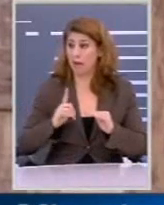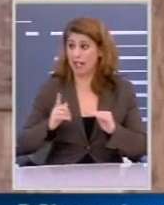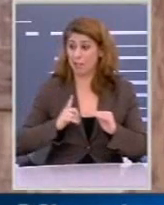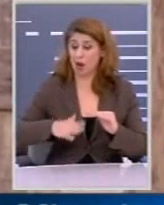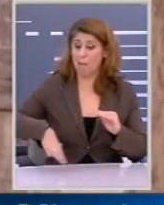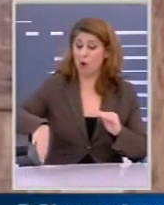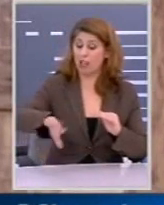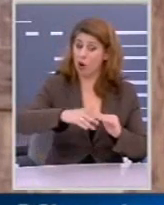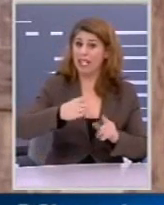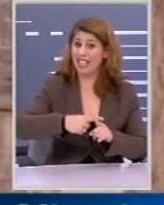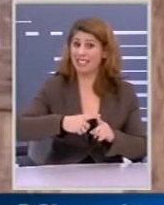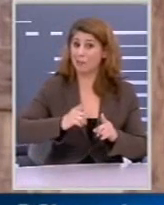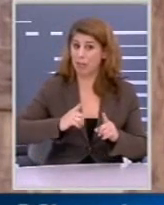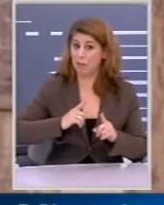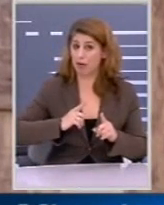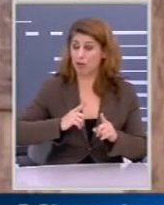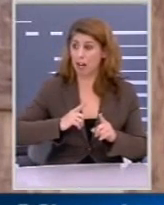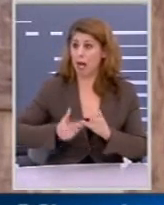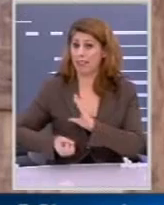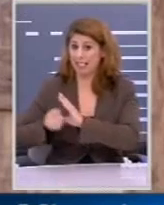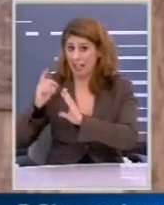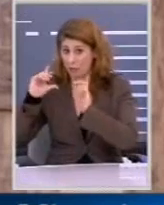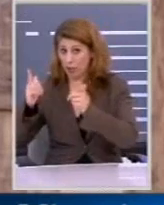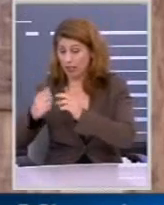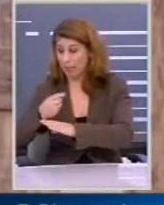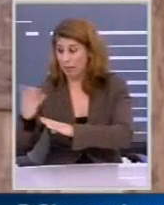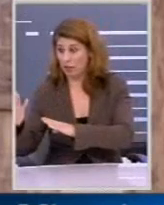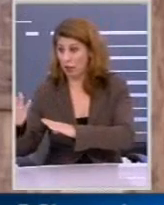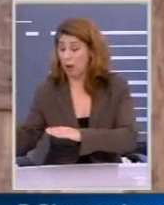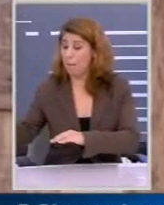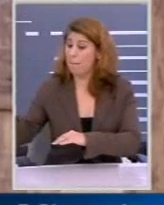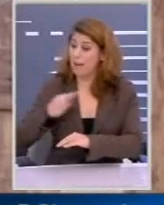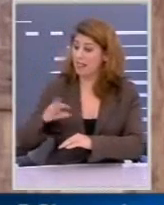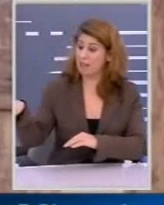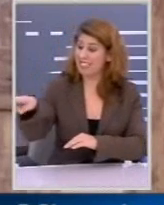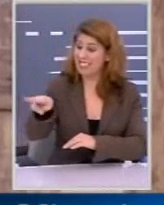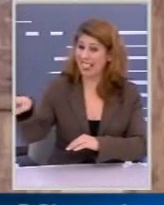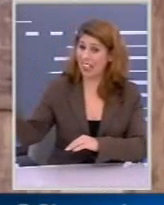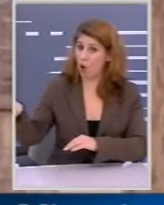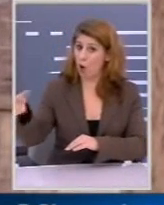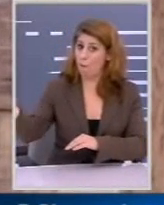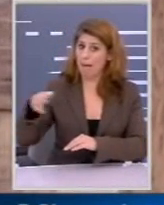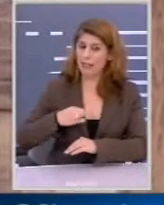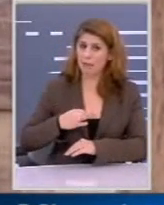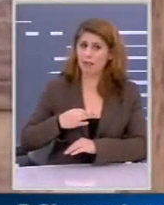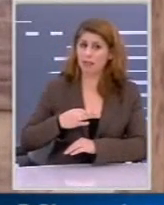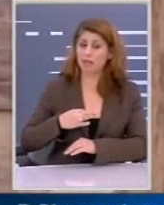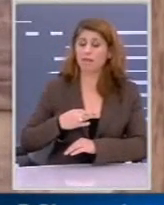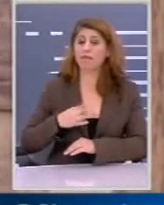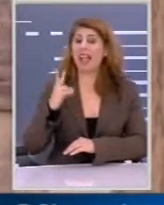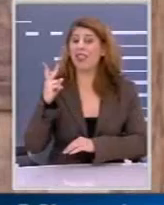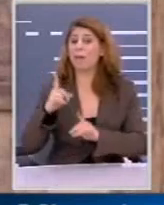Έλληνες πολίτες προς τη Νέα Δημοκρατία και το ΠΑΣΟΚ. Πέστε μας δύο πράγματα. Πώς